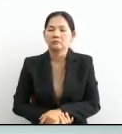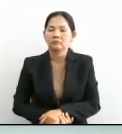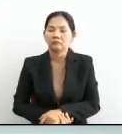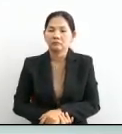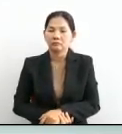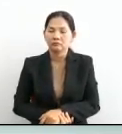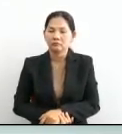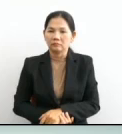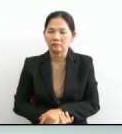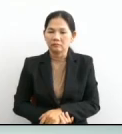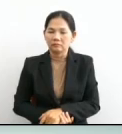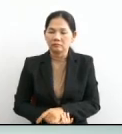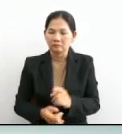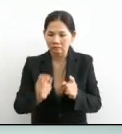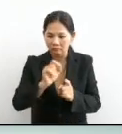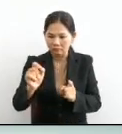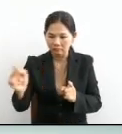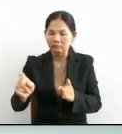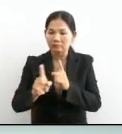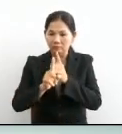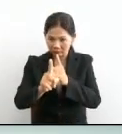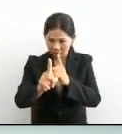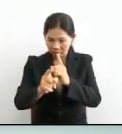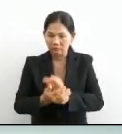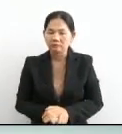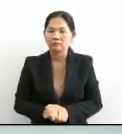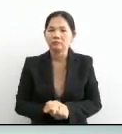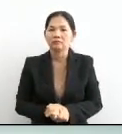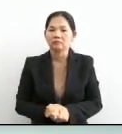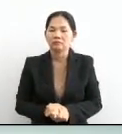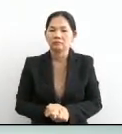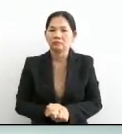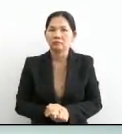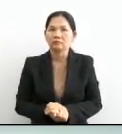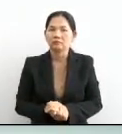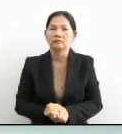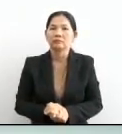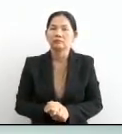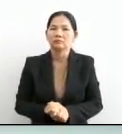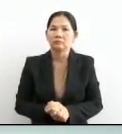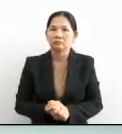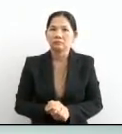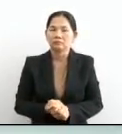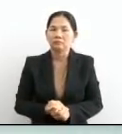ចាឥឡូវកូនសរសេរបន្តទៀតណាកូនកំពុងមាន